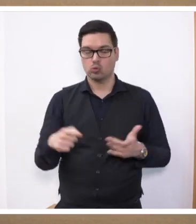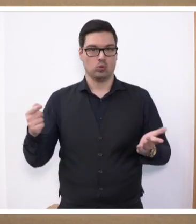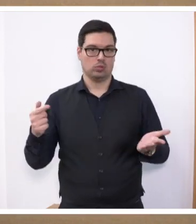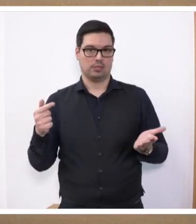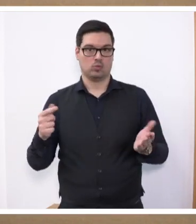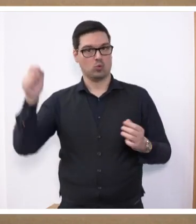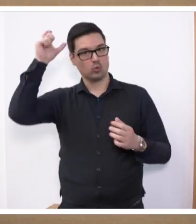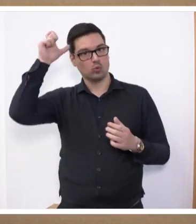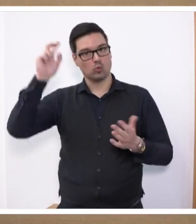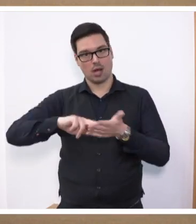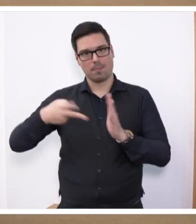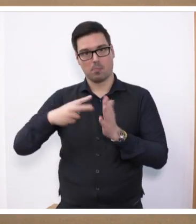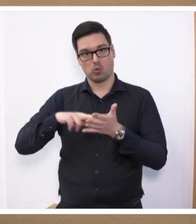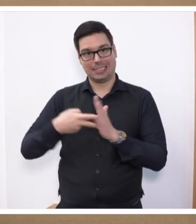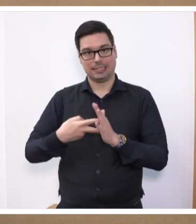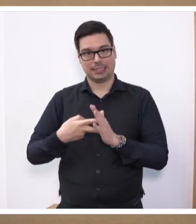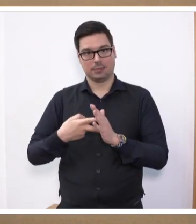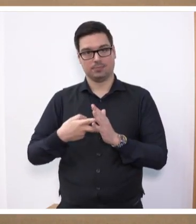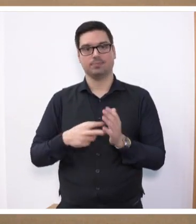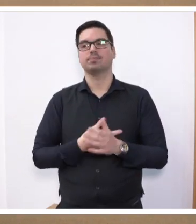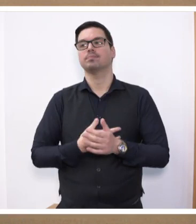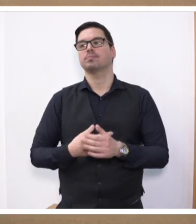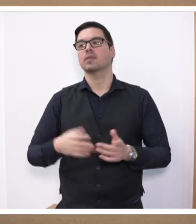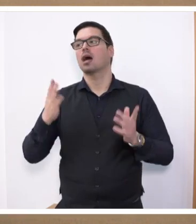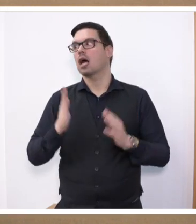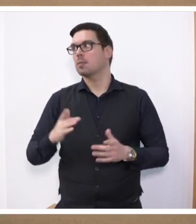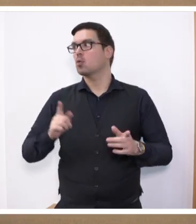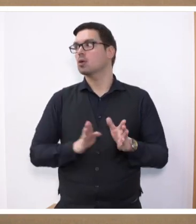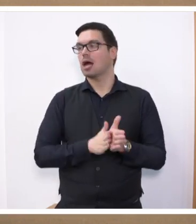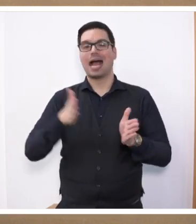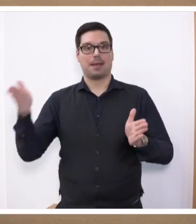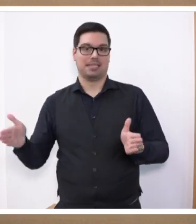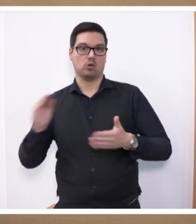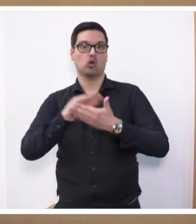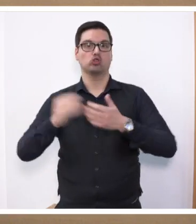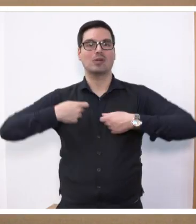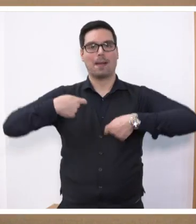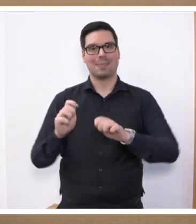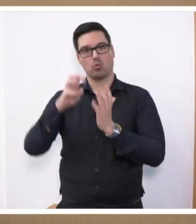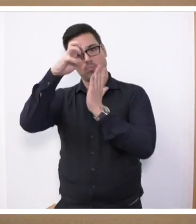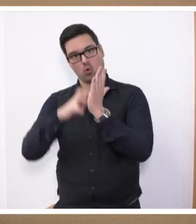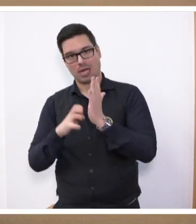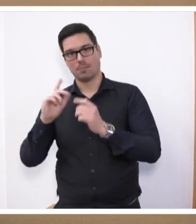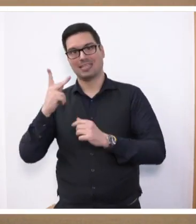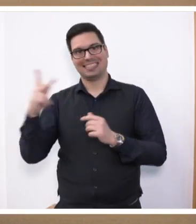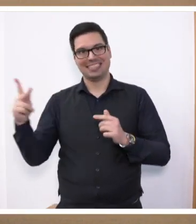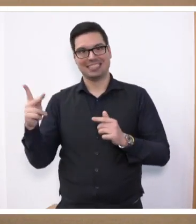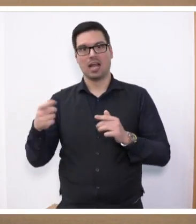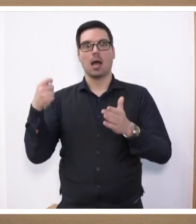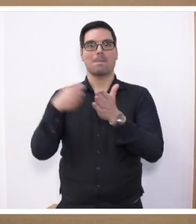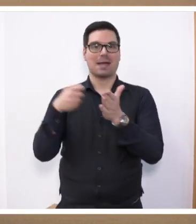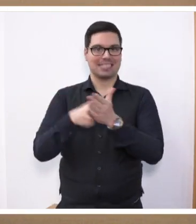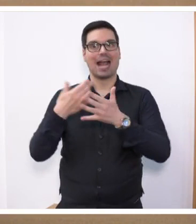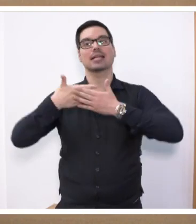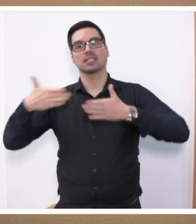und kluge Politik, liebe Kolleginnen und Kollegen. Aber auch abseits des Schulbauprogramms, den Entlastungen der Kita-Beitragsfreiheit,